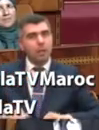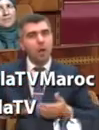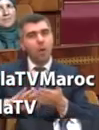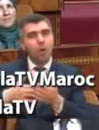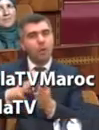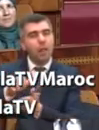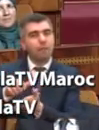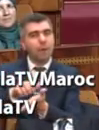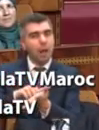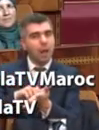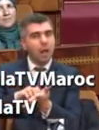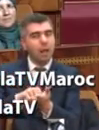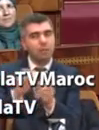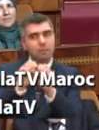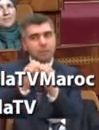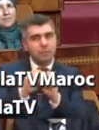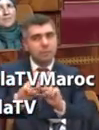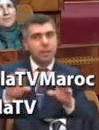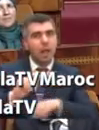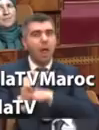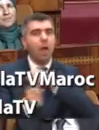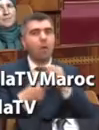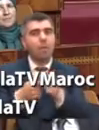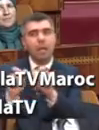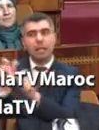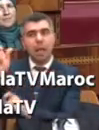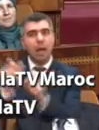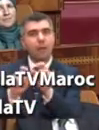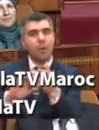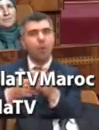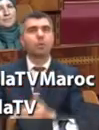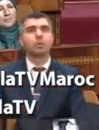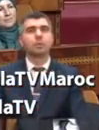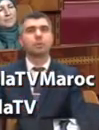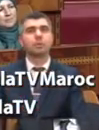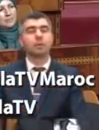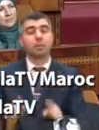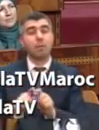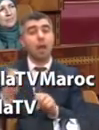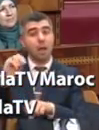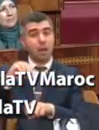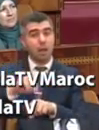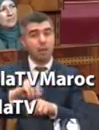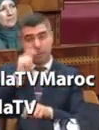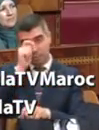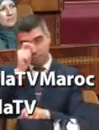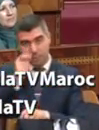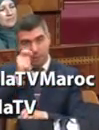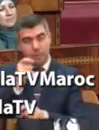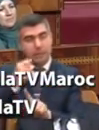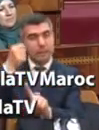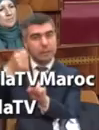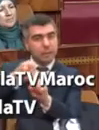الفلاح وساكنه العالم قراوي، وهي مناسبه باش نوهوا بالعمل